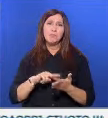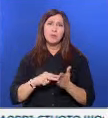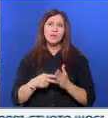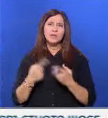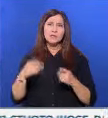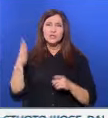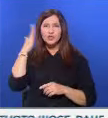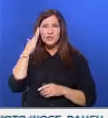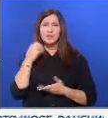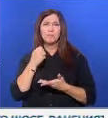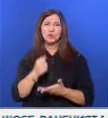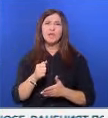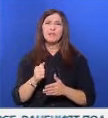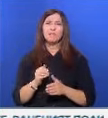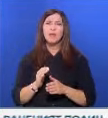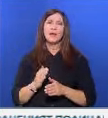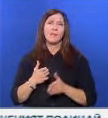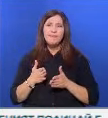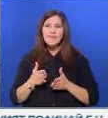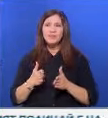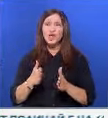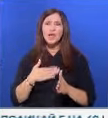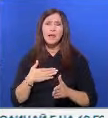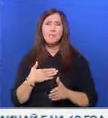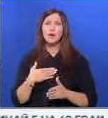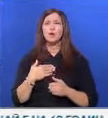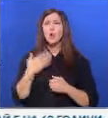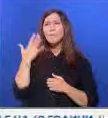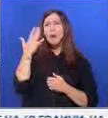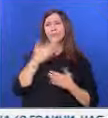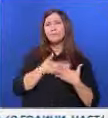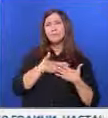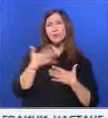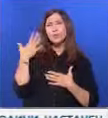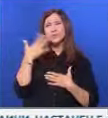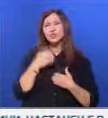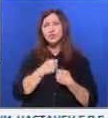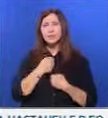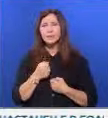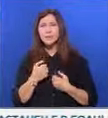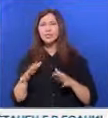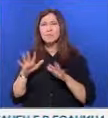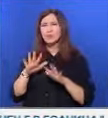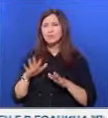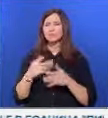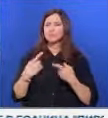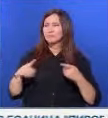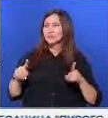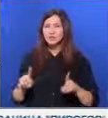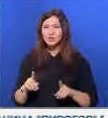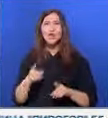с различни течения. Има романтични, има драматични, има магически реализъм, има много неща. И точно това